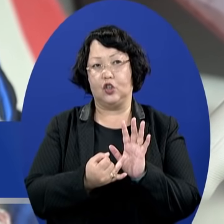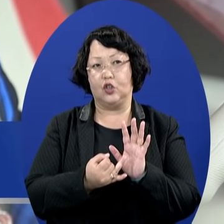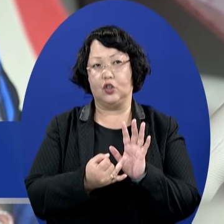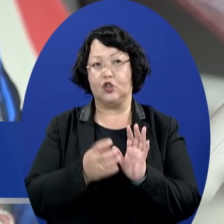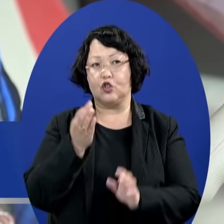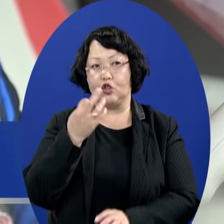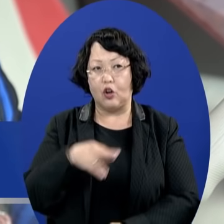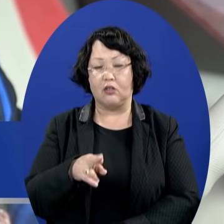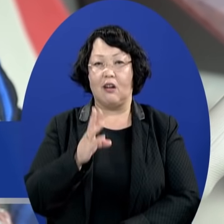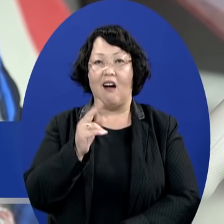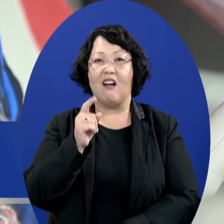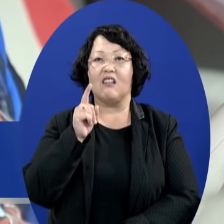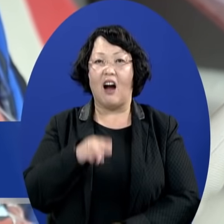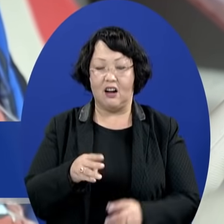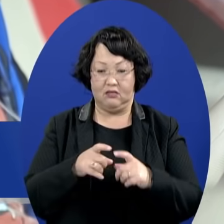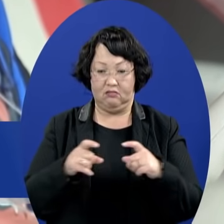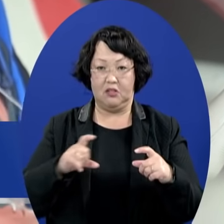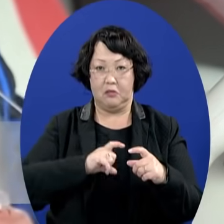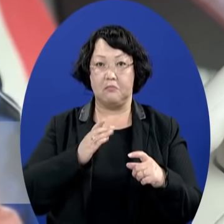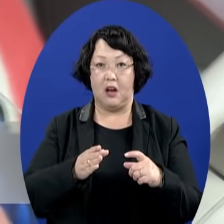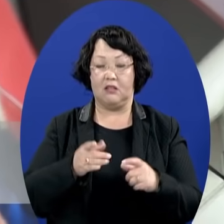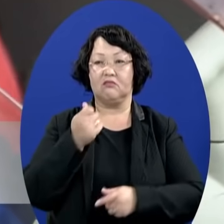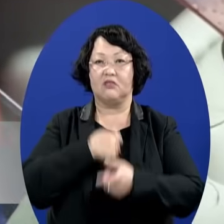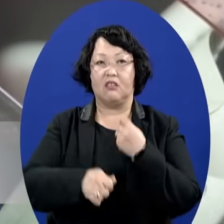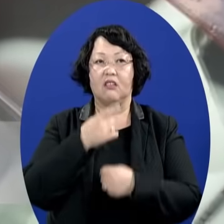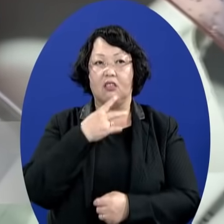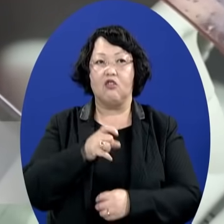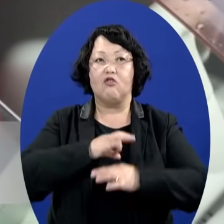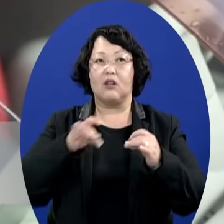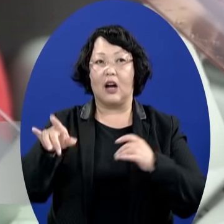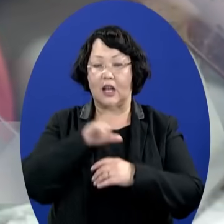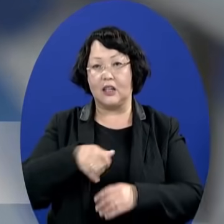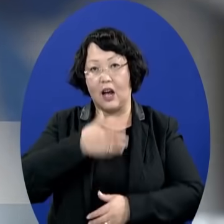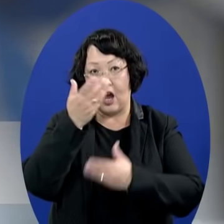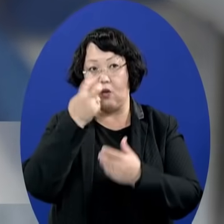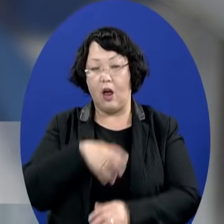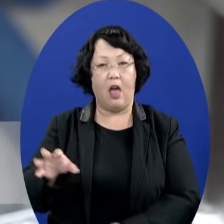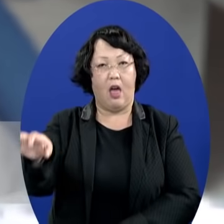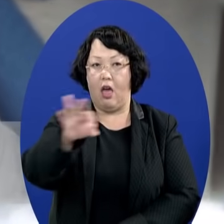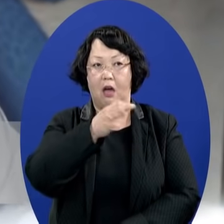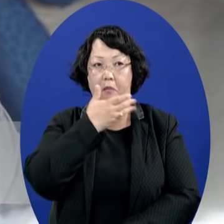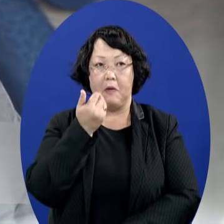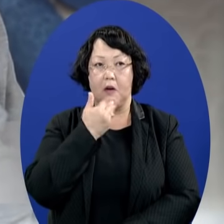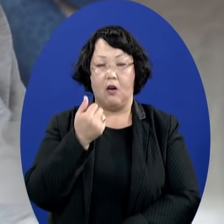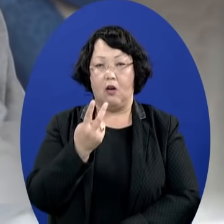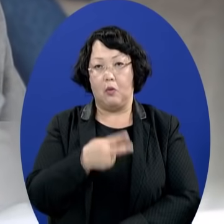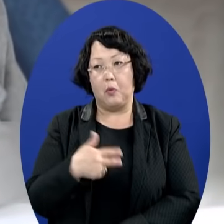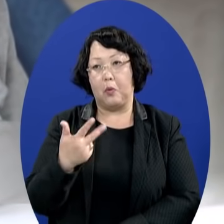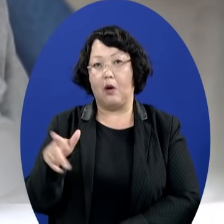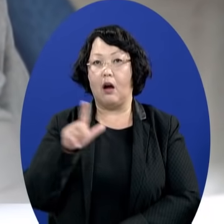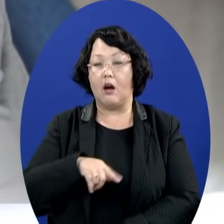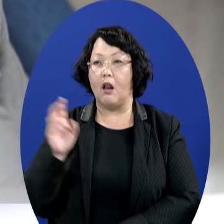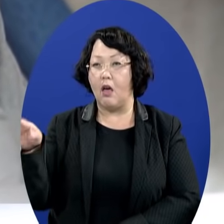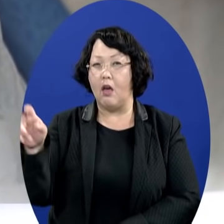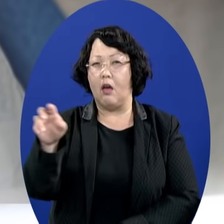карта хэрэглэгчтэй өгж байгаа гэсэн. Аха. Өөр газраар бензин хайвуу байхгүй л. Өнөөдөр 2-3 газраар ирсэн. Аха.